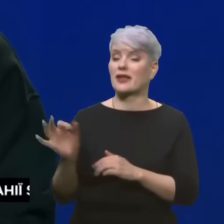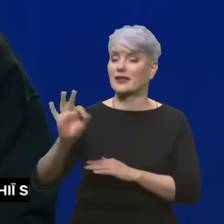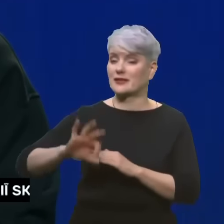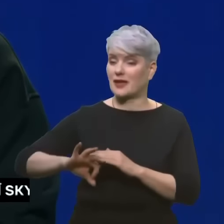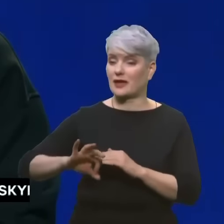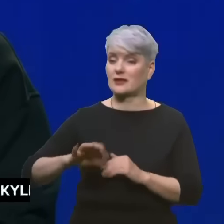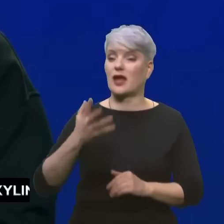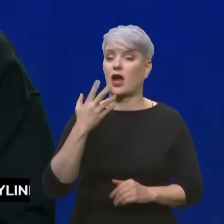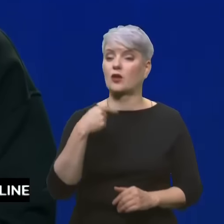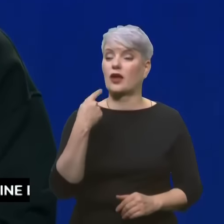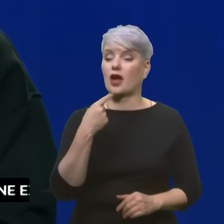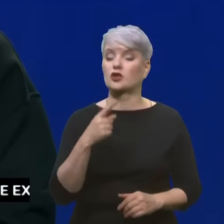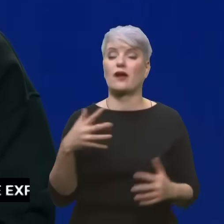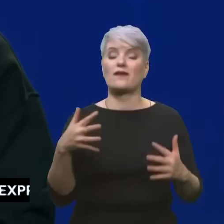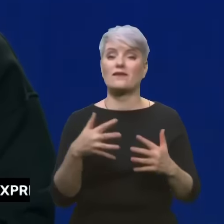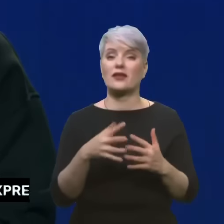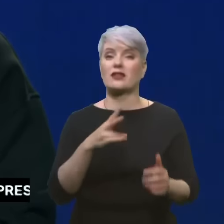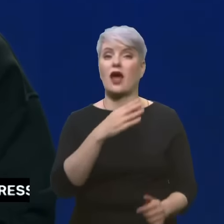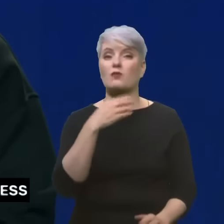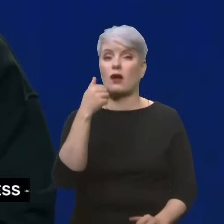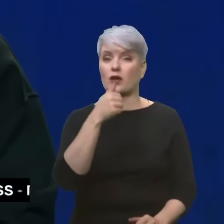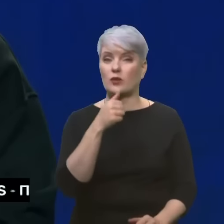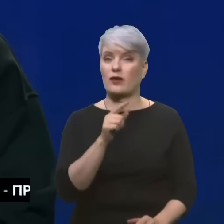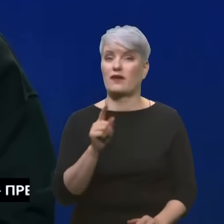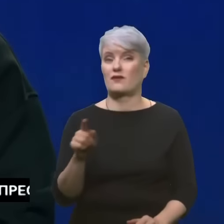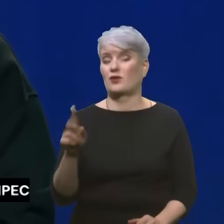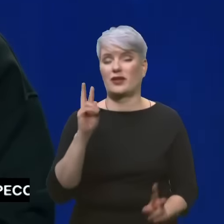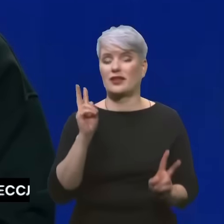вони кажуть, що це війна на багато років, вони не